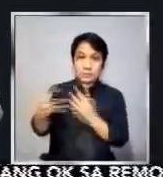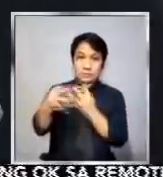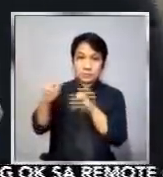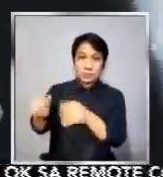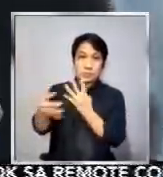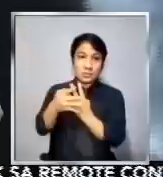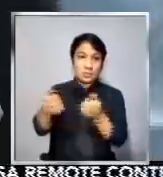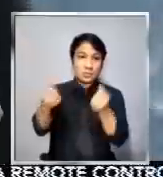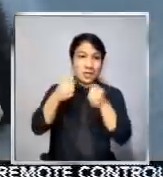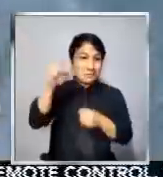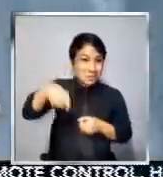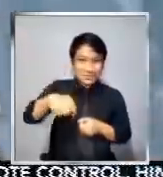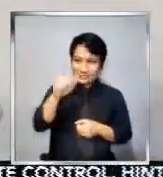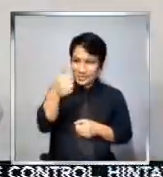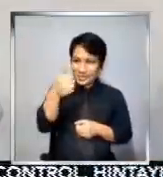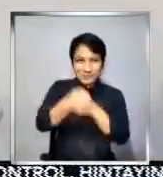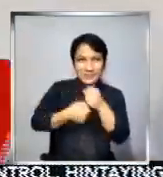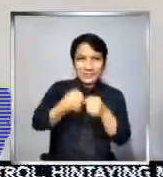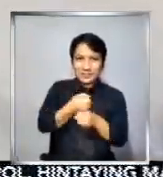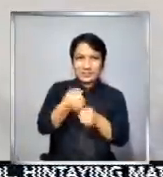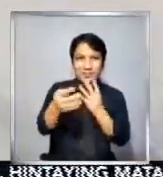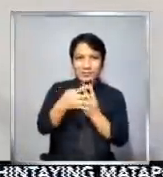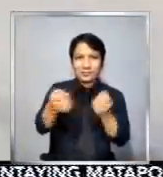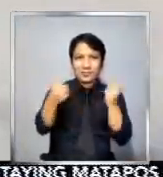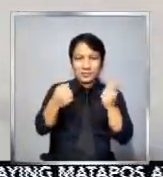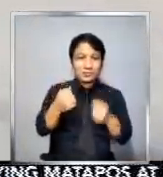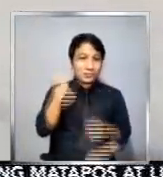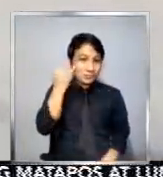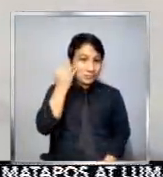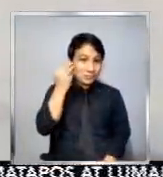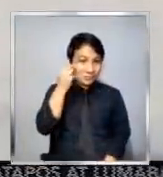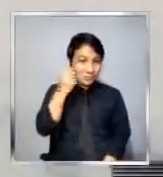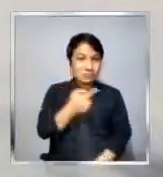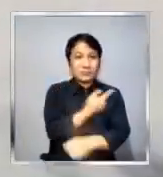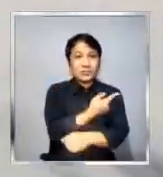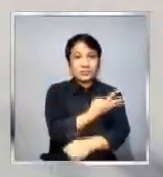sintensya. Joseph Moro, Nakatutok 24 Oras.